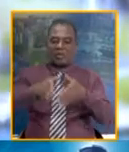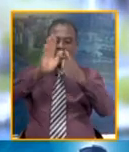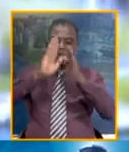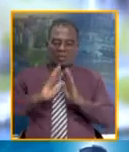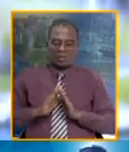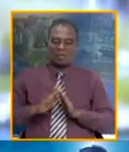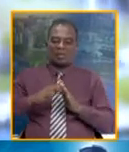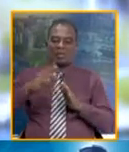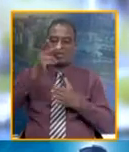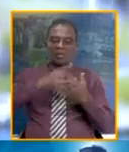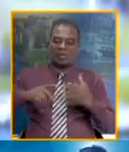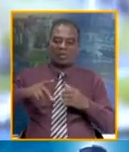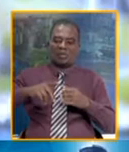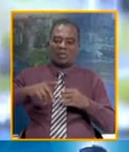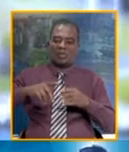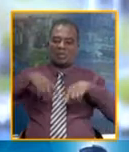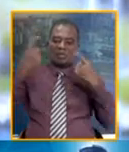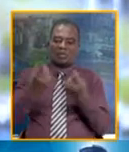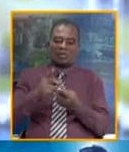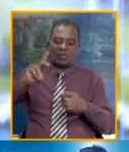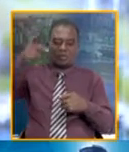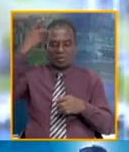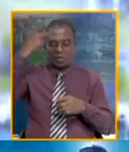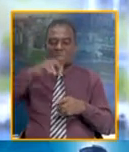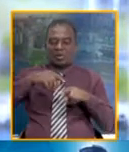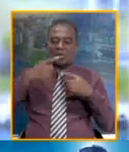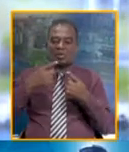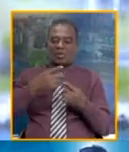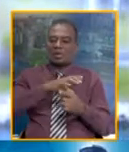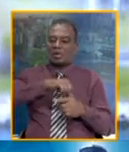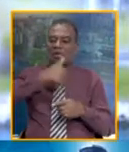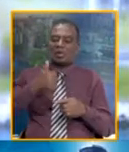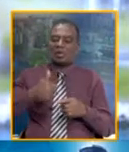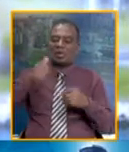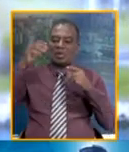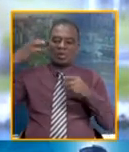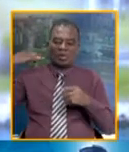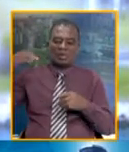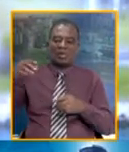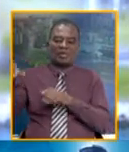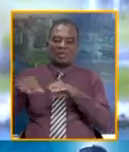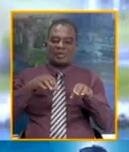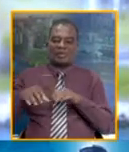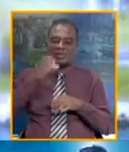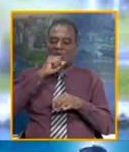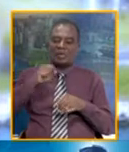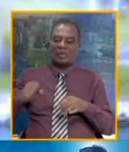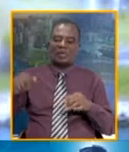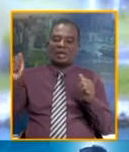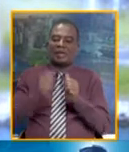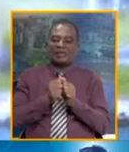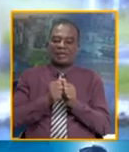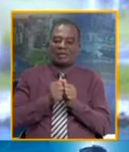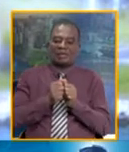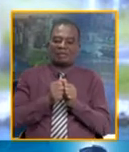donc les partis politiques, groupements politiques et autres candidats indépendants à mener leur campagne avec